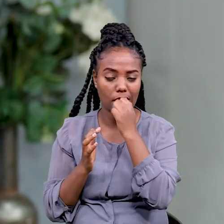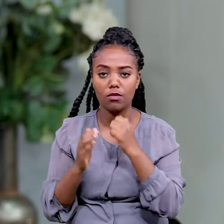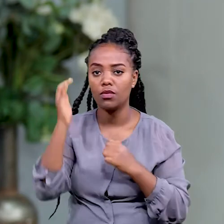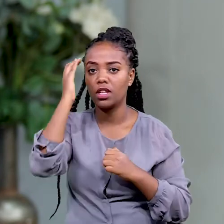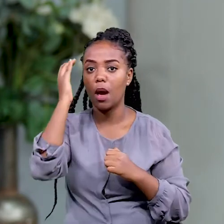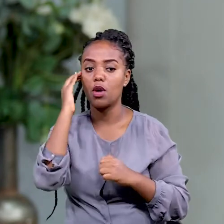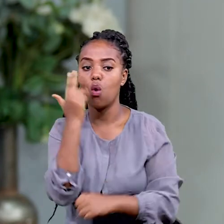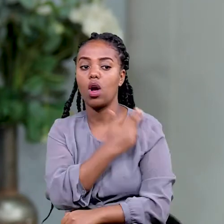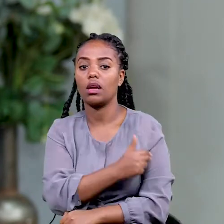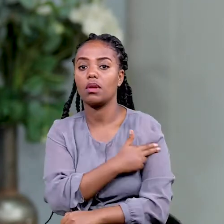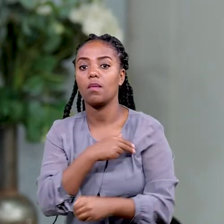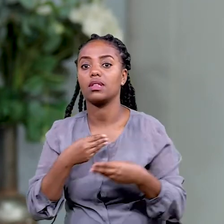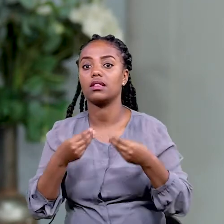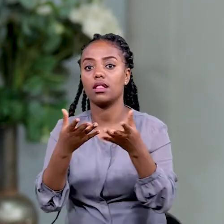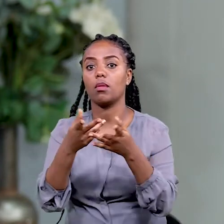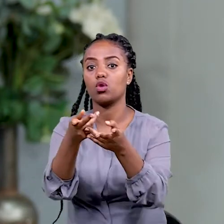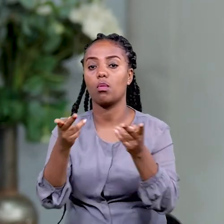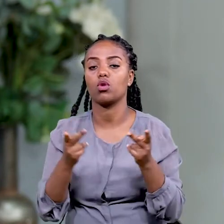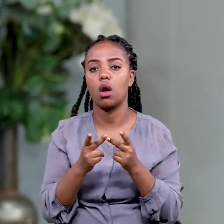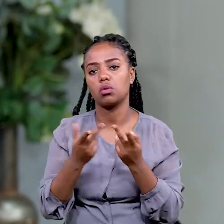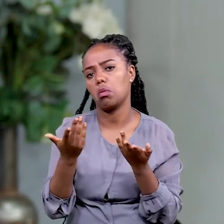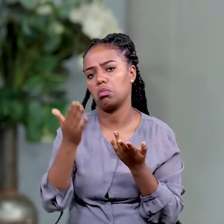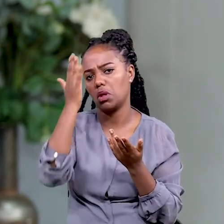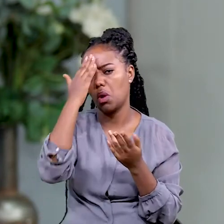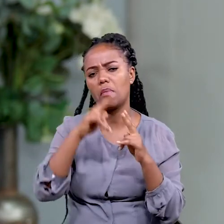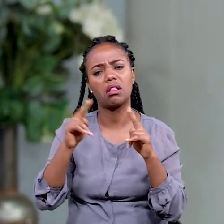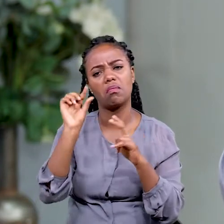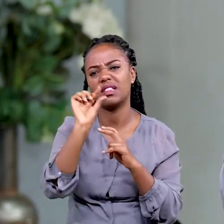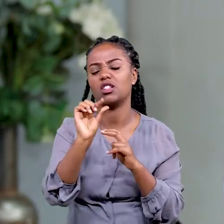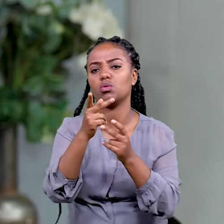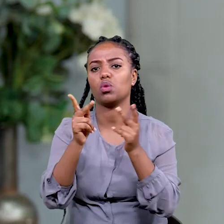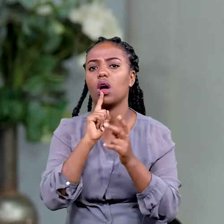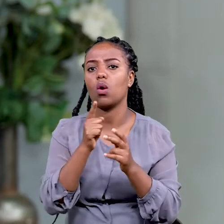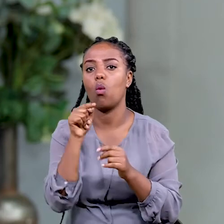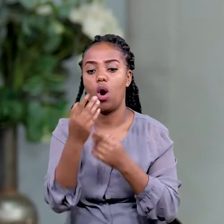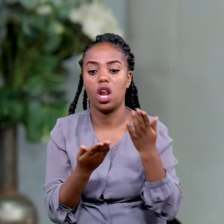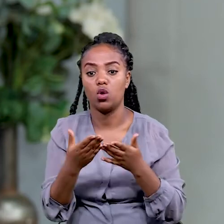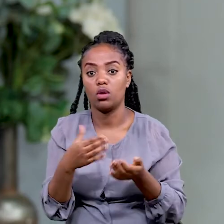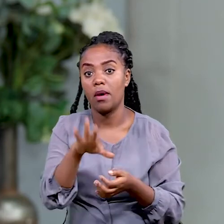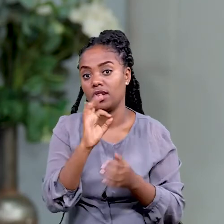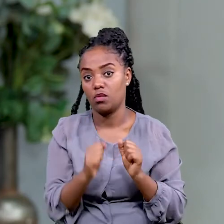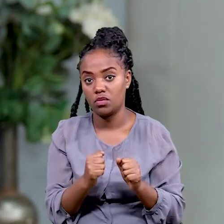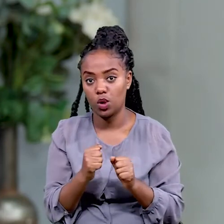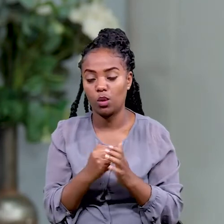የአእምሮ ሕክምና የሚሰጥባቸው ቦታዎች ያው ይታወቃል፣ በጣም ውስን ሆስፒታሎች ናቸው ያን አገልግሎት የሚሰጡት።